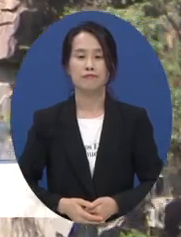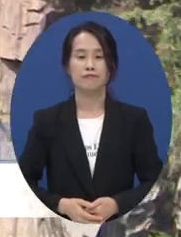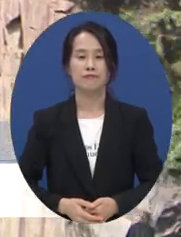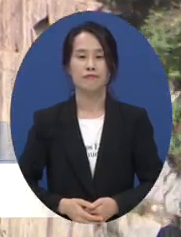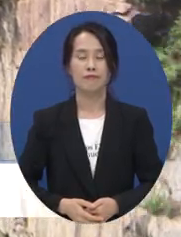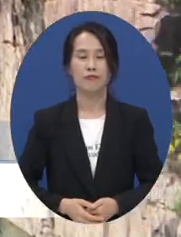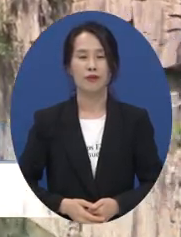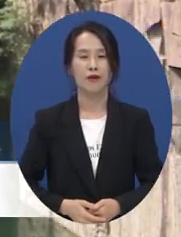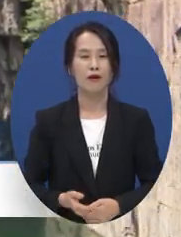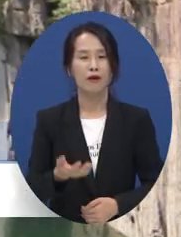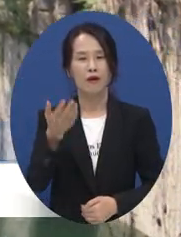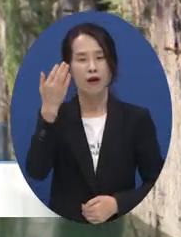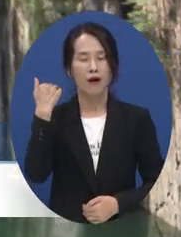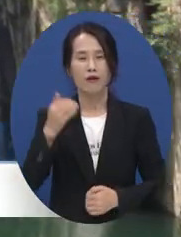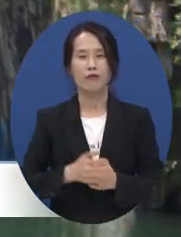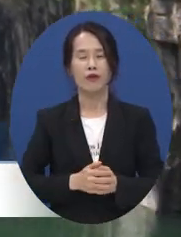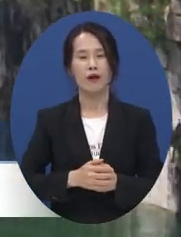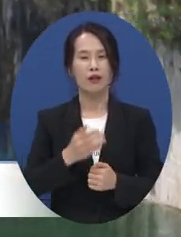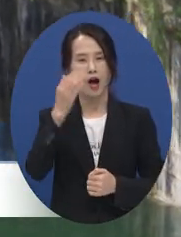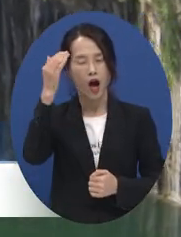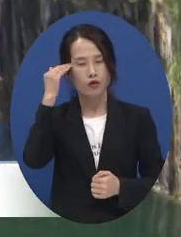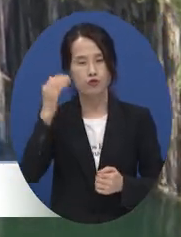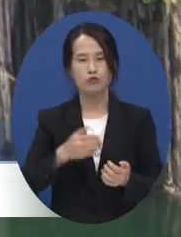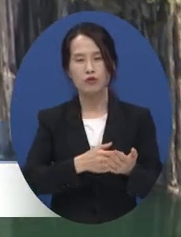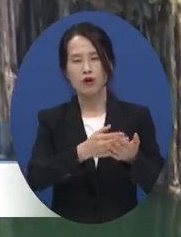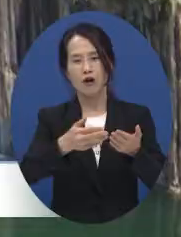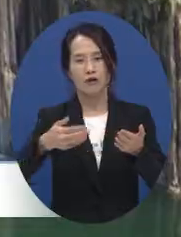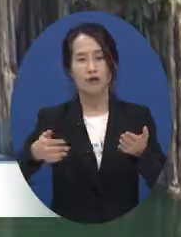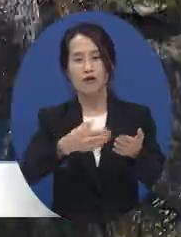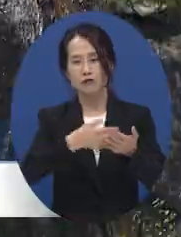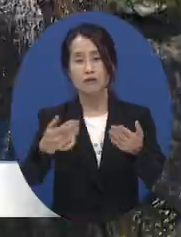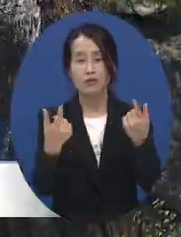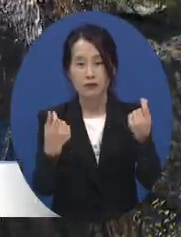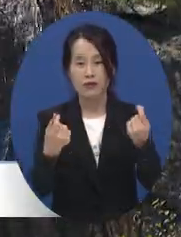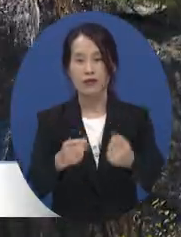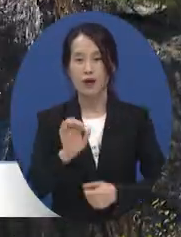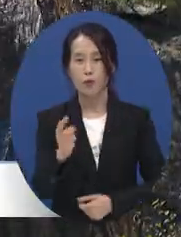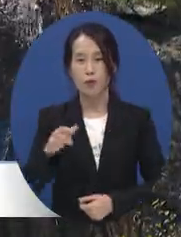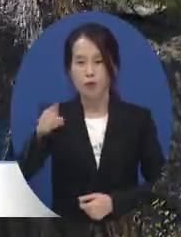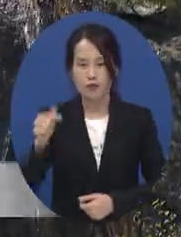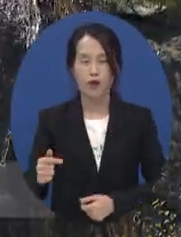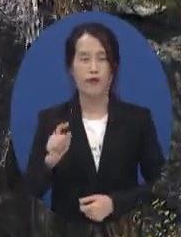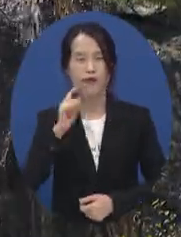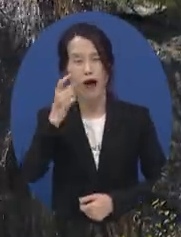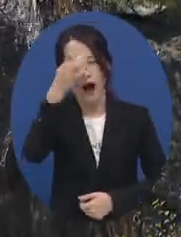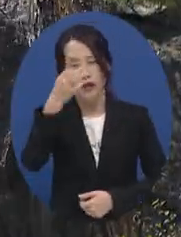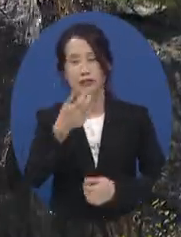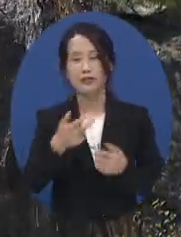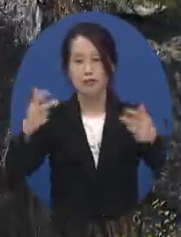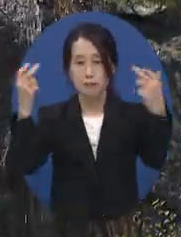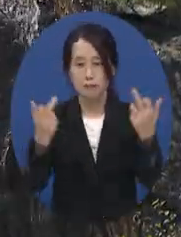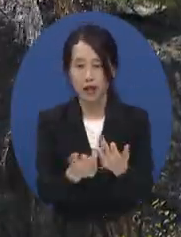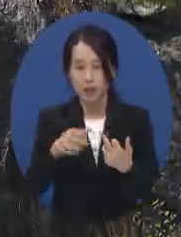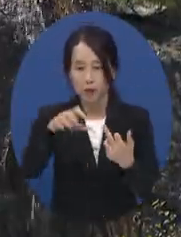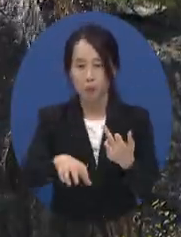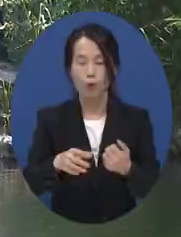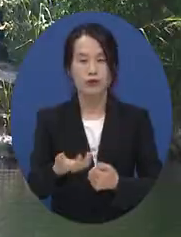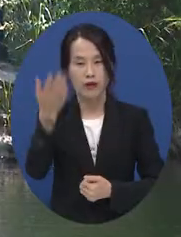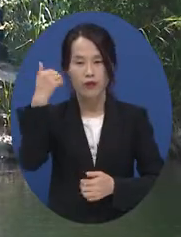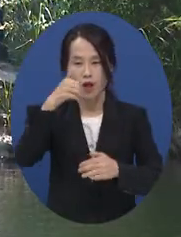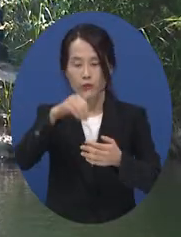한 폭의 산수화를 떠오르게 만드는 포천의 아트밸리입니다. 30여 년간 화강암을 캐던 천주산 채석장이 문을